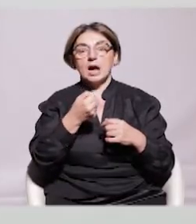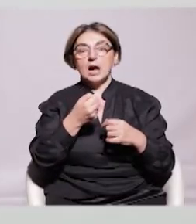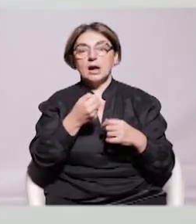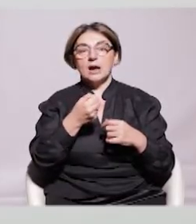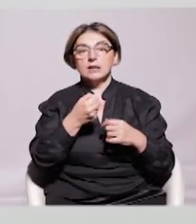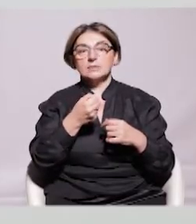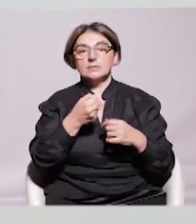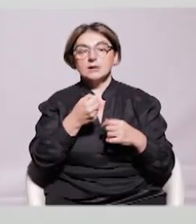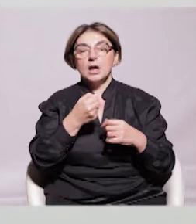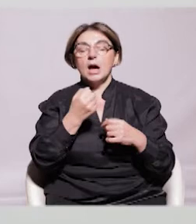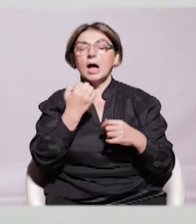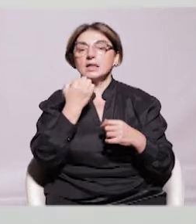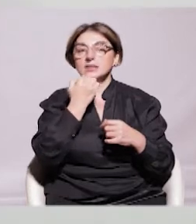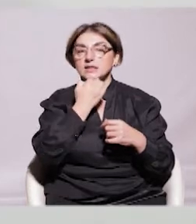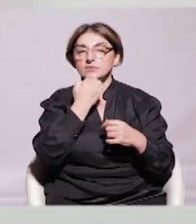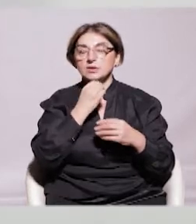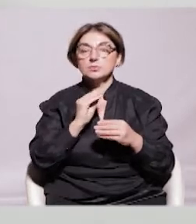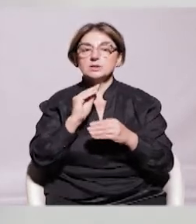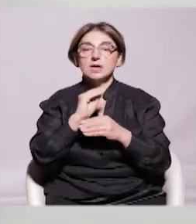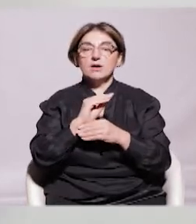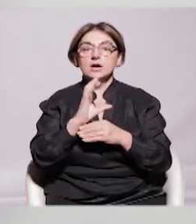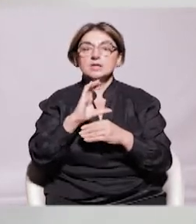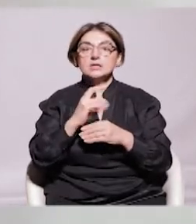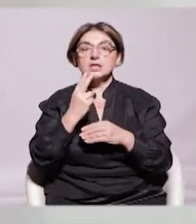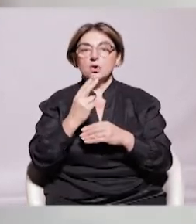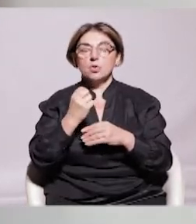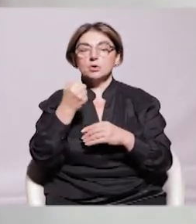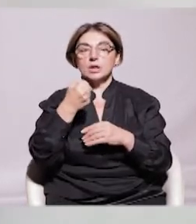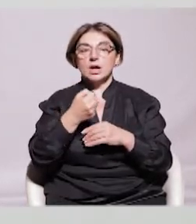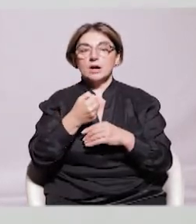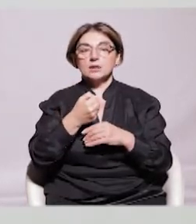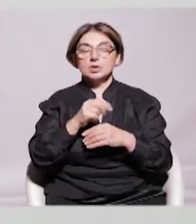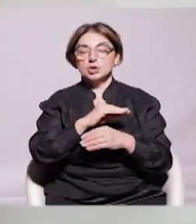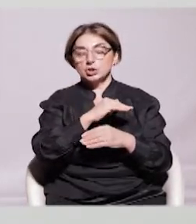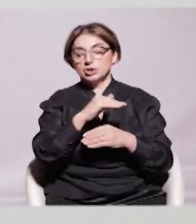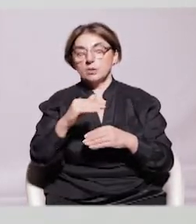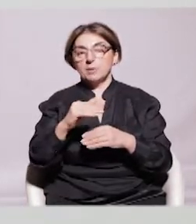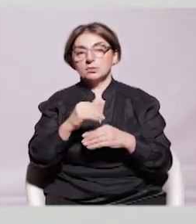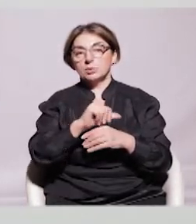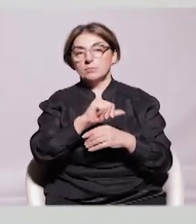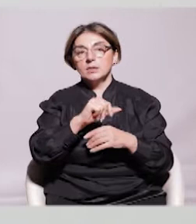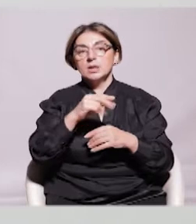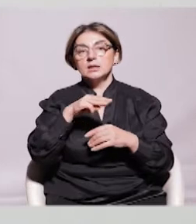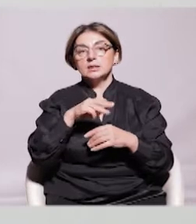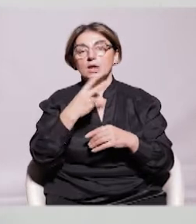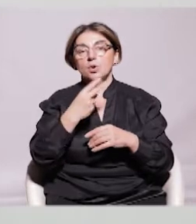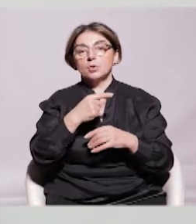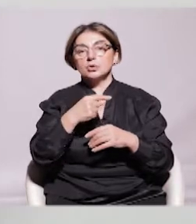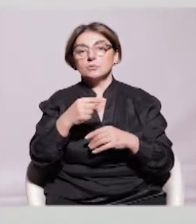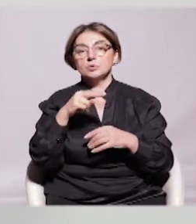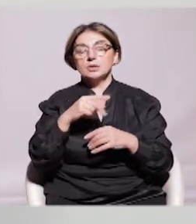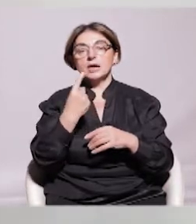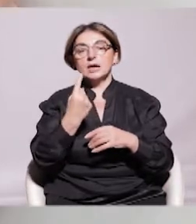C1A, ანუ A ნივთიერების დამატებული C2A, შეფარდებული T2-ს